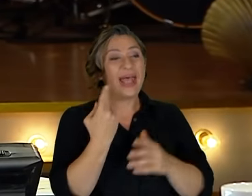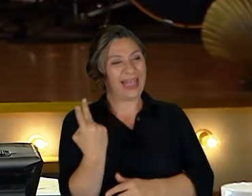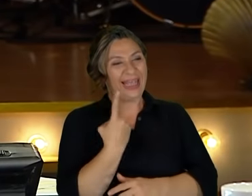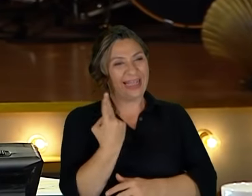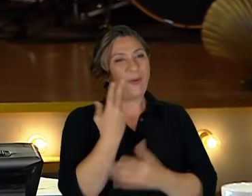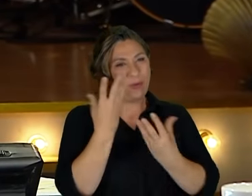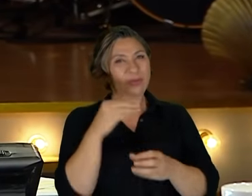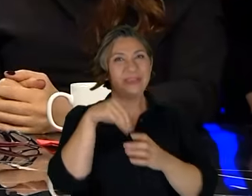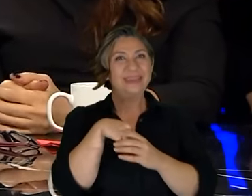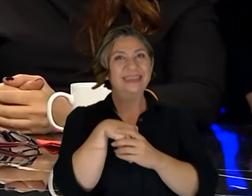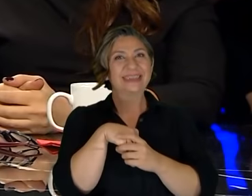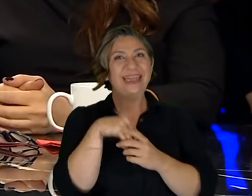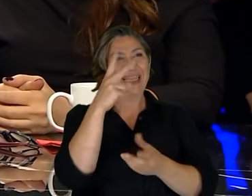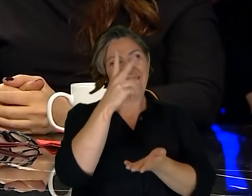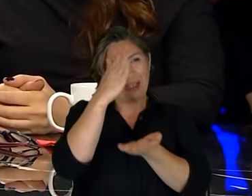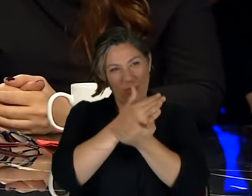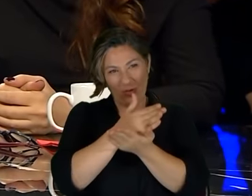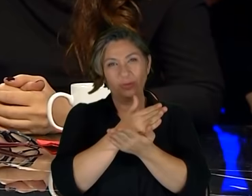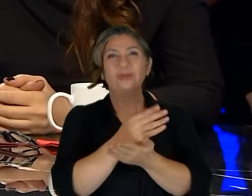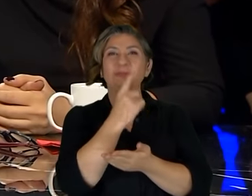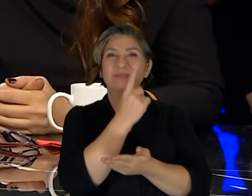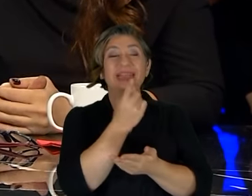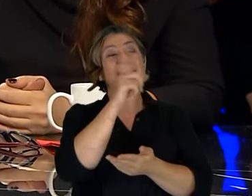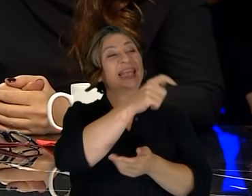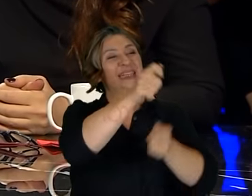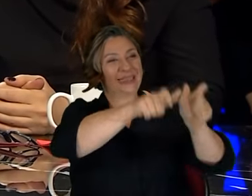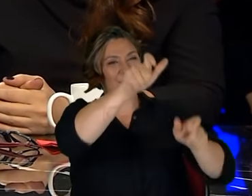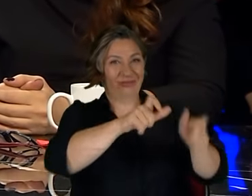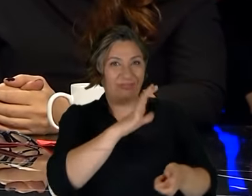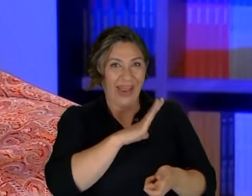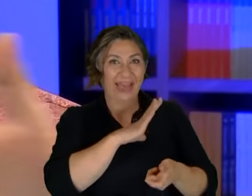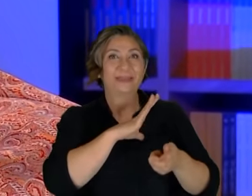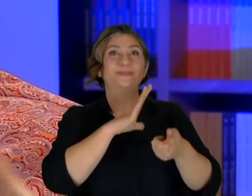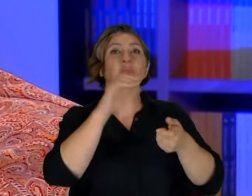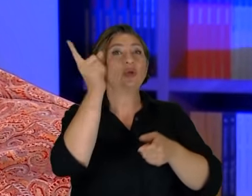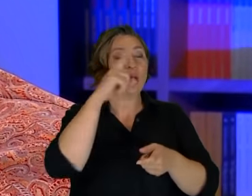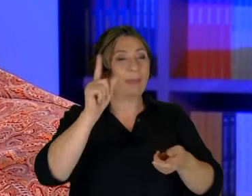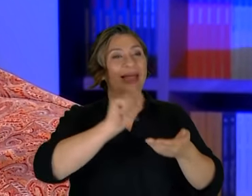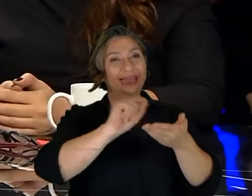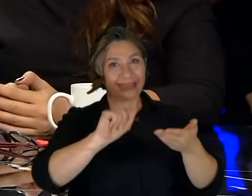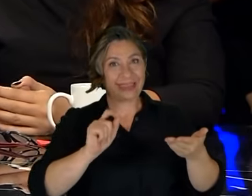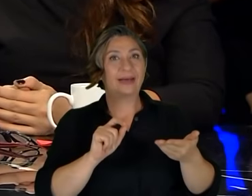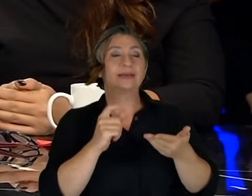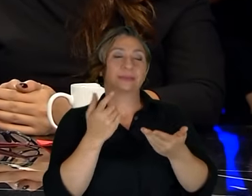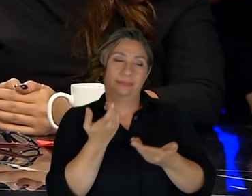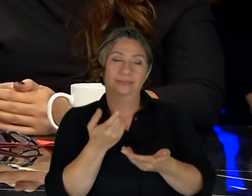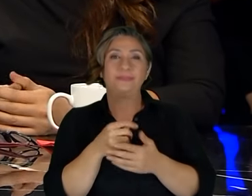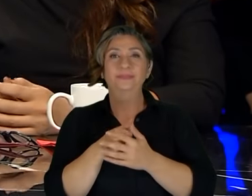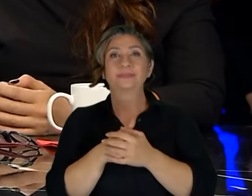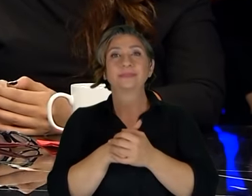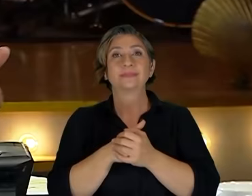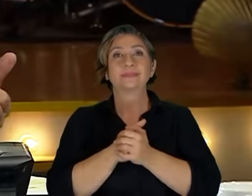kişi olduğumuz için... İkiye bölüyorsunuz bir de tabii diğer çalışanlar var değil mi? İşte yönetmen, tabii, tabii, yazar tabii, falan tabii, tabii, tabii, böyle şeyler.